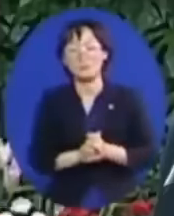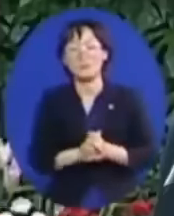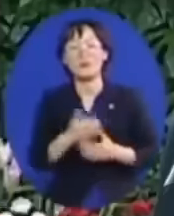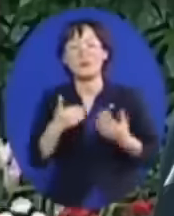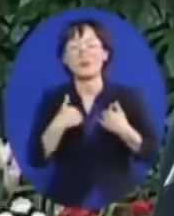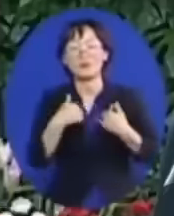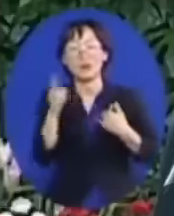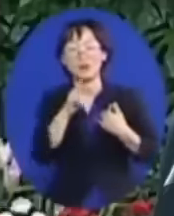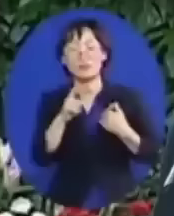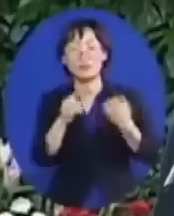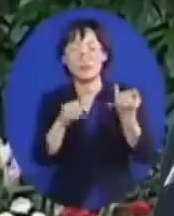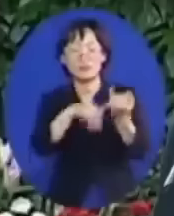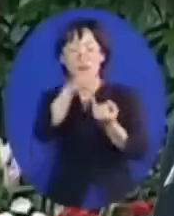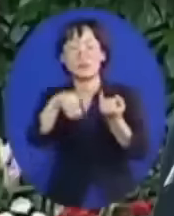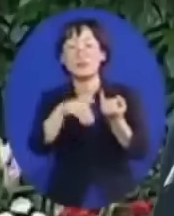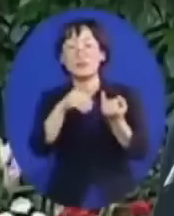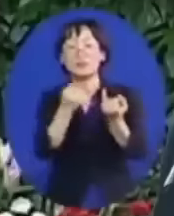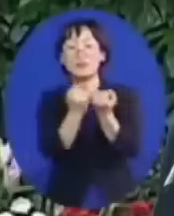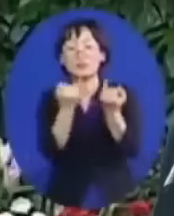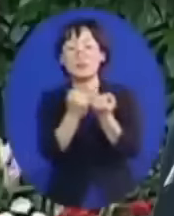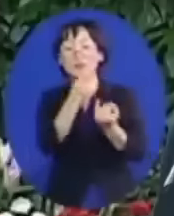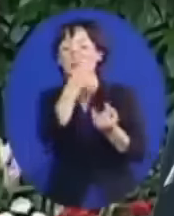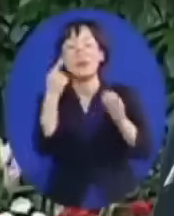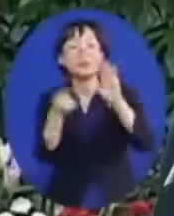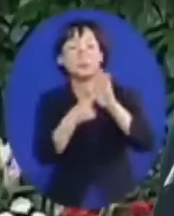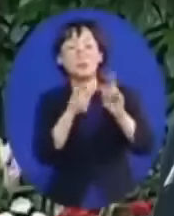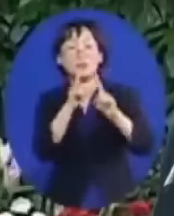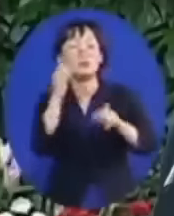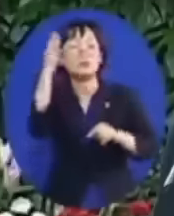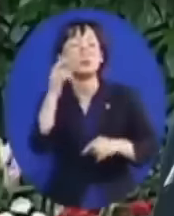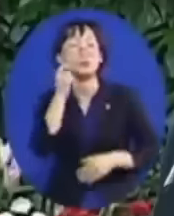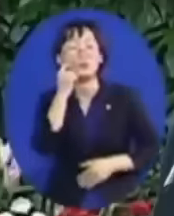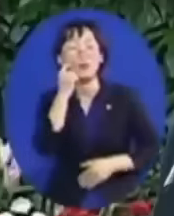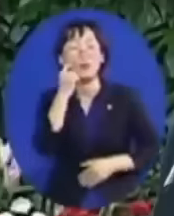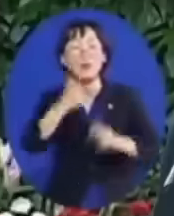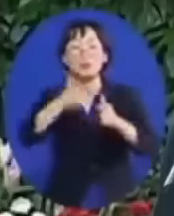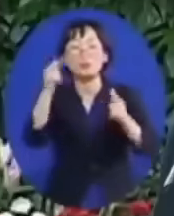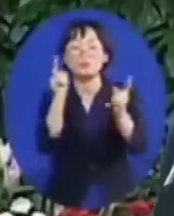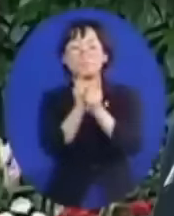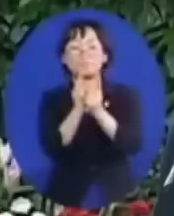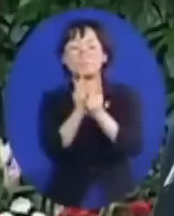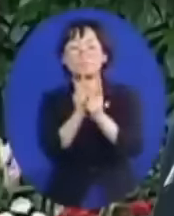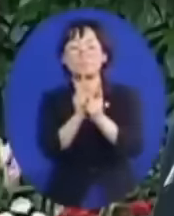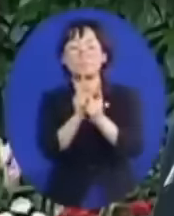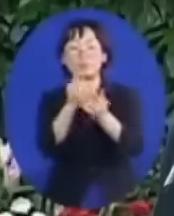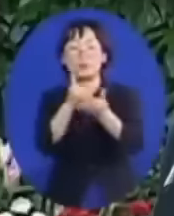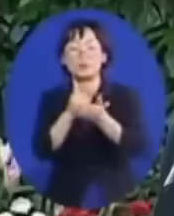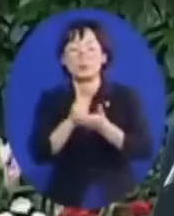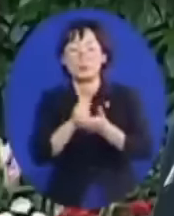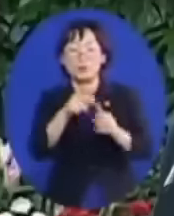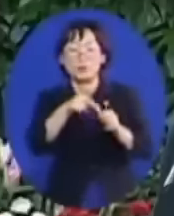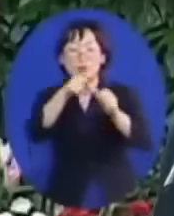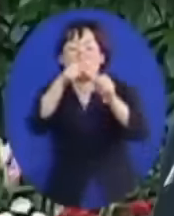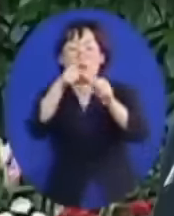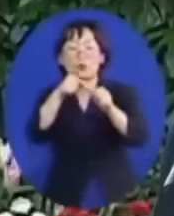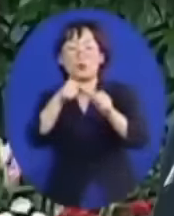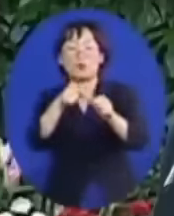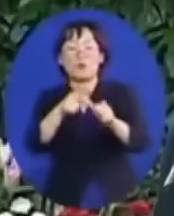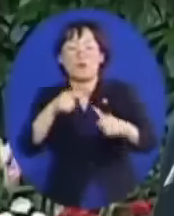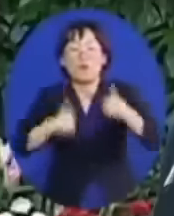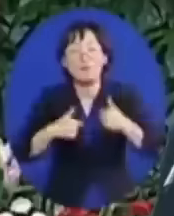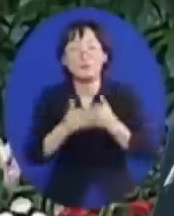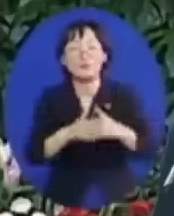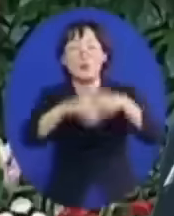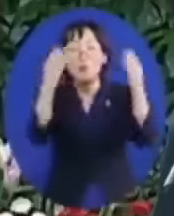저는 한 자매님의 간증을 잊을 수가 없습니다. 그 자매님은 예수님을 영접하고 구원받은 기쁨과 감격을 온 식구들과 나눠야겠다고